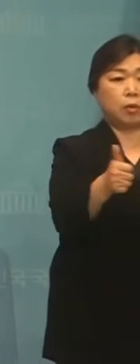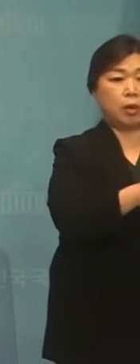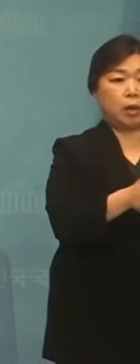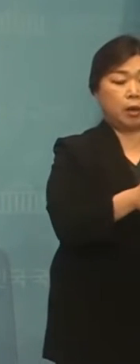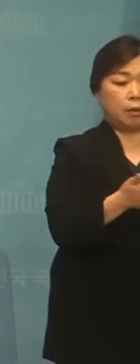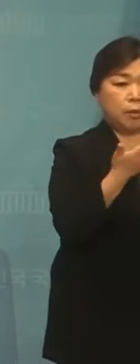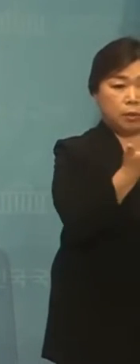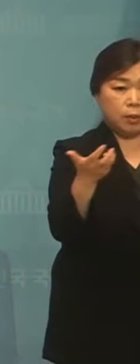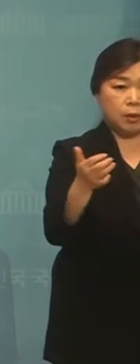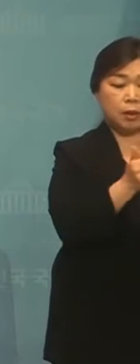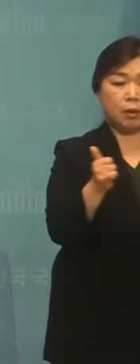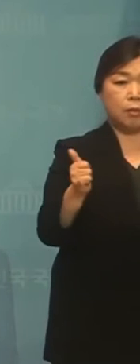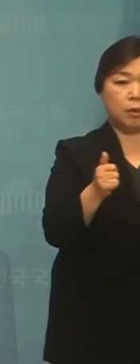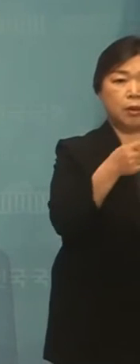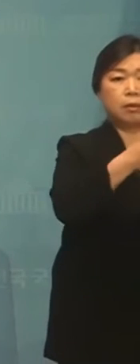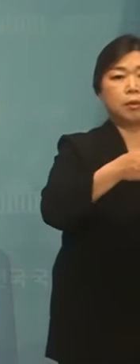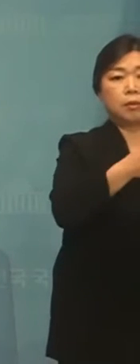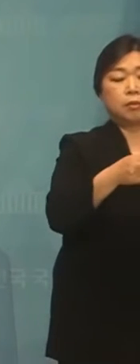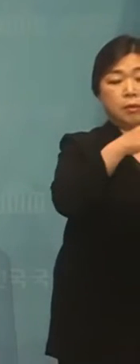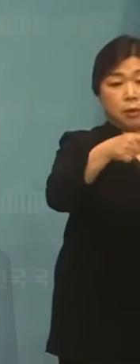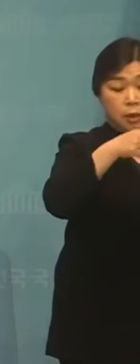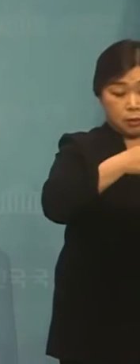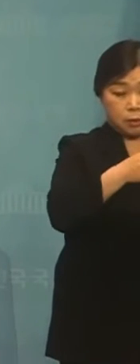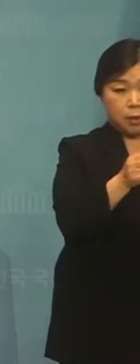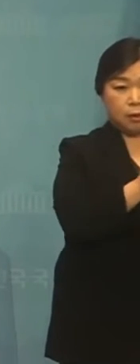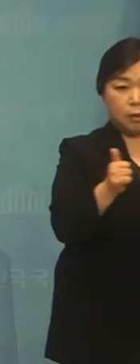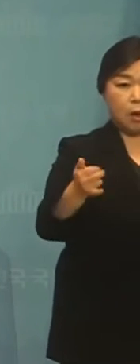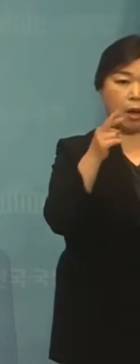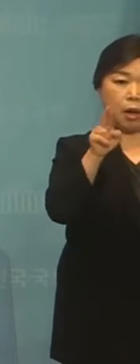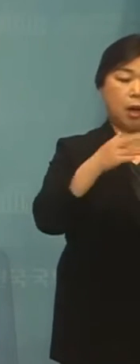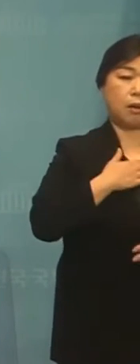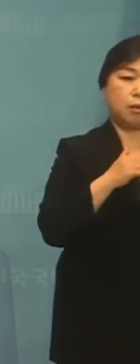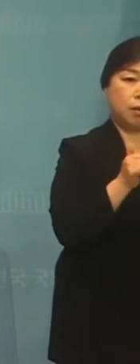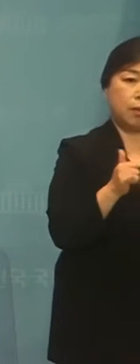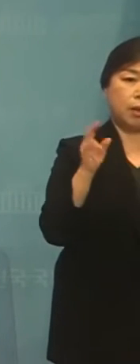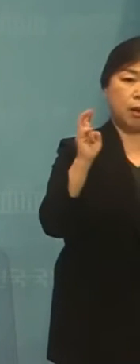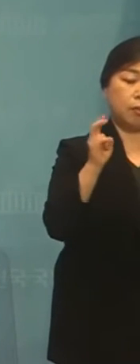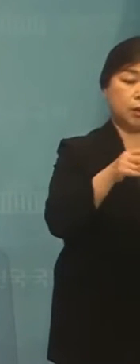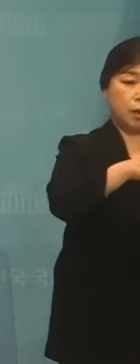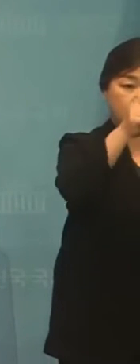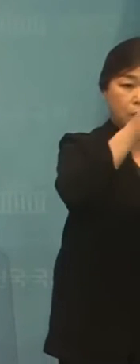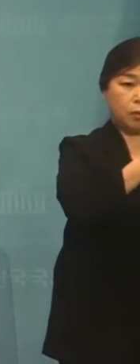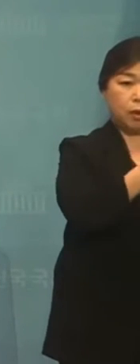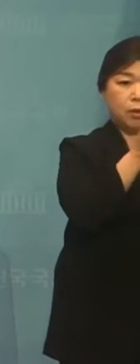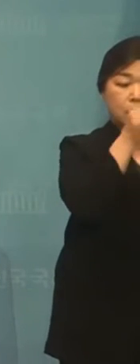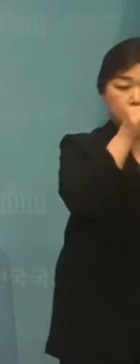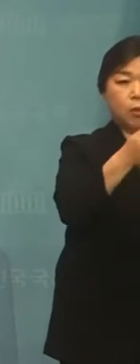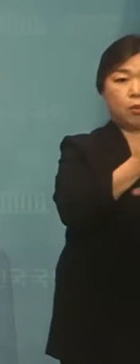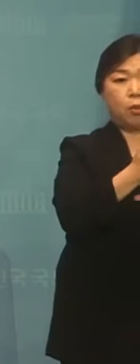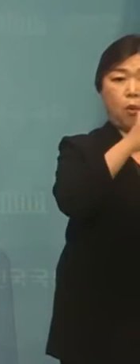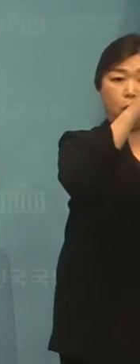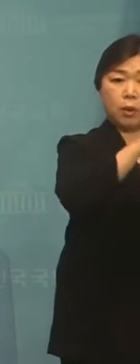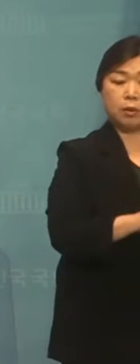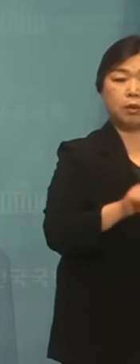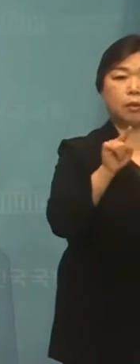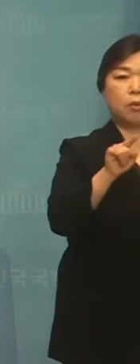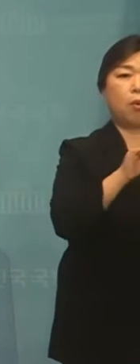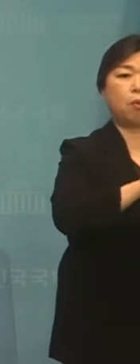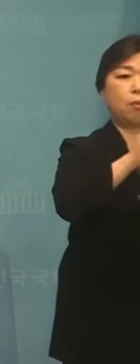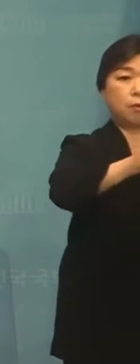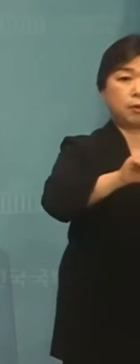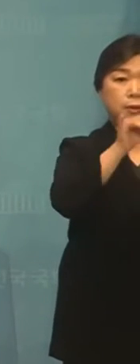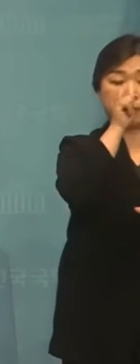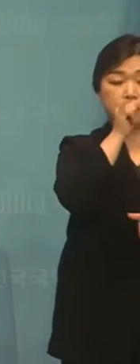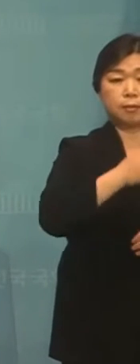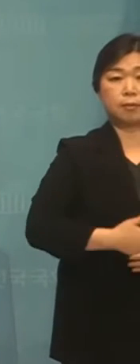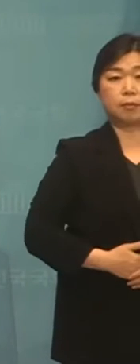입점한 양식당에 지인이 사업자로 선정될 수 있도록 그 선정 과정에도 관여했다고